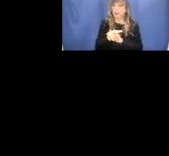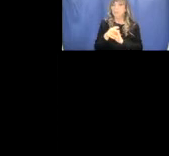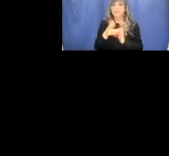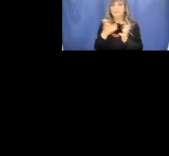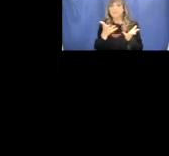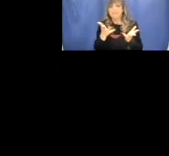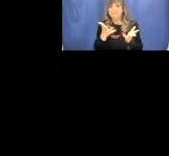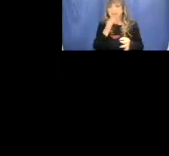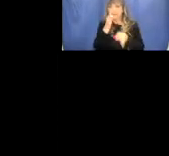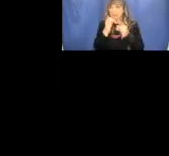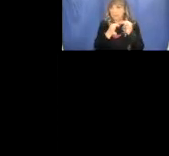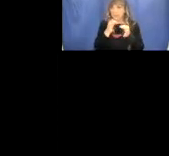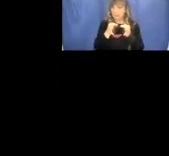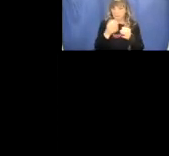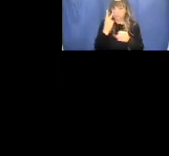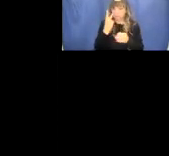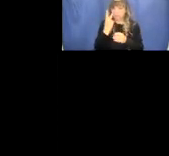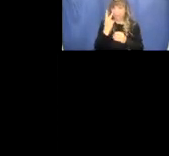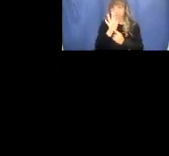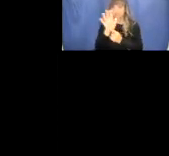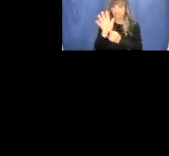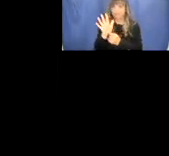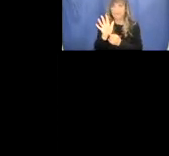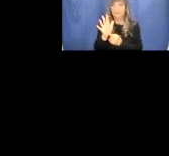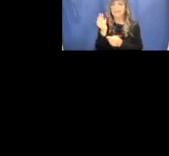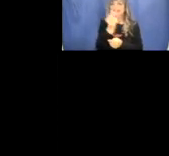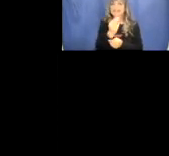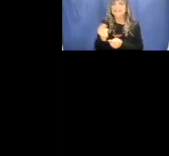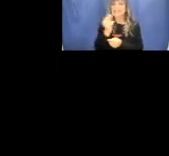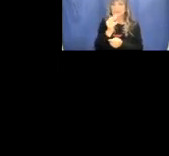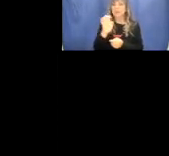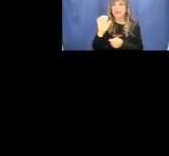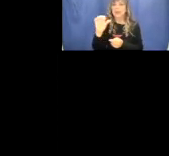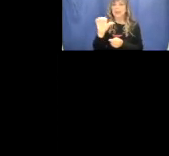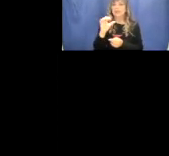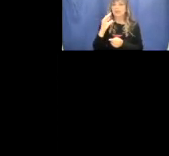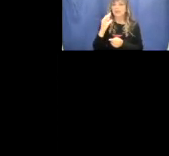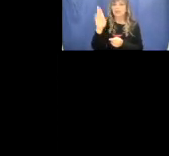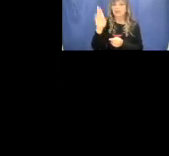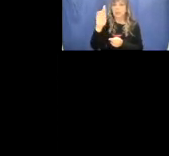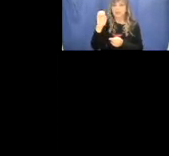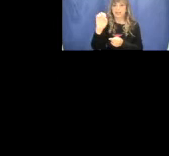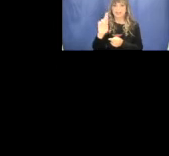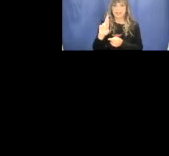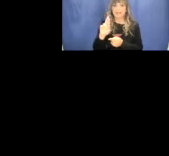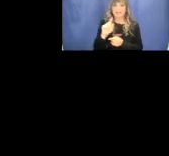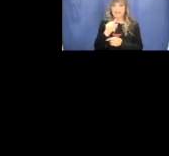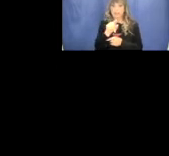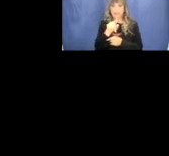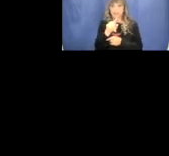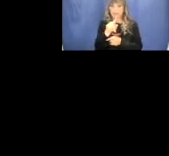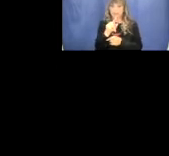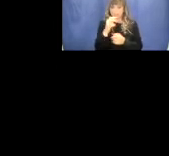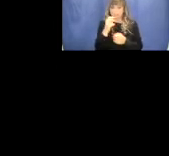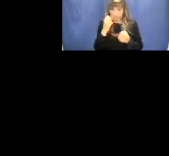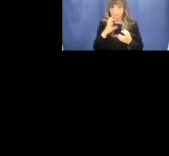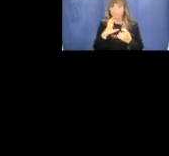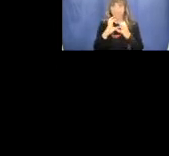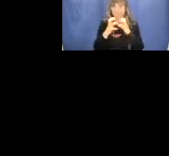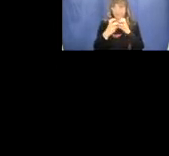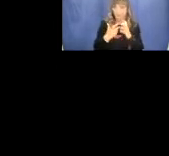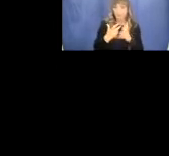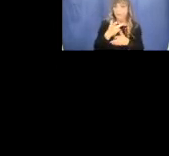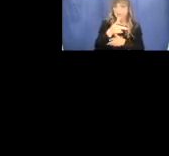faccio vedere ancora un disegno di escher questo è un pochino più complesso si